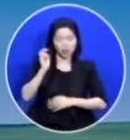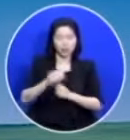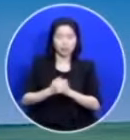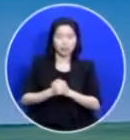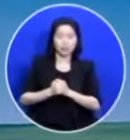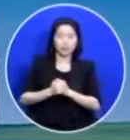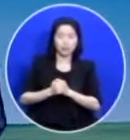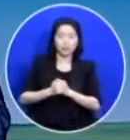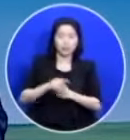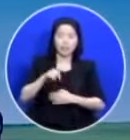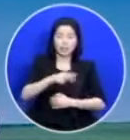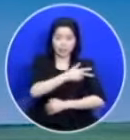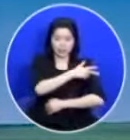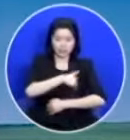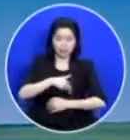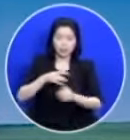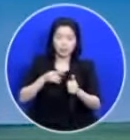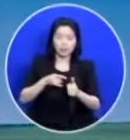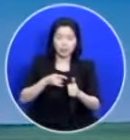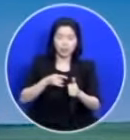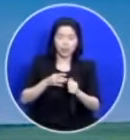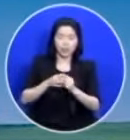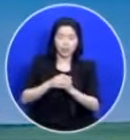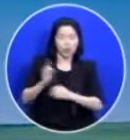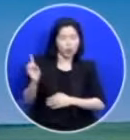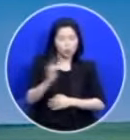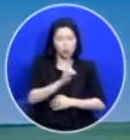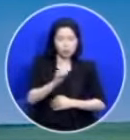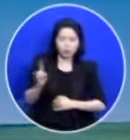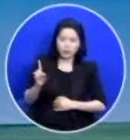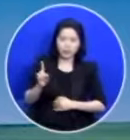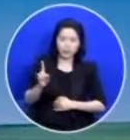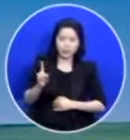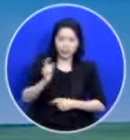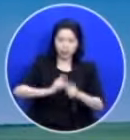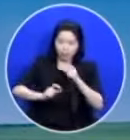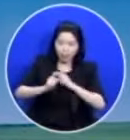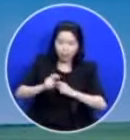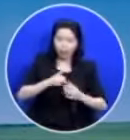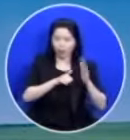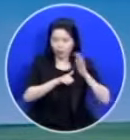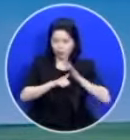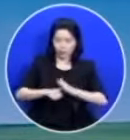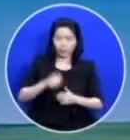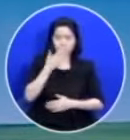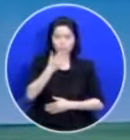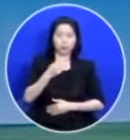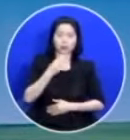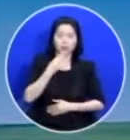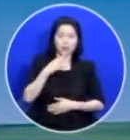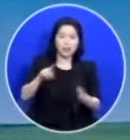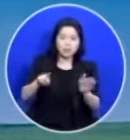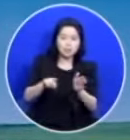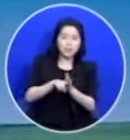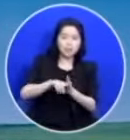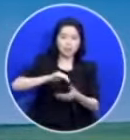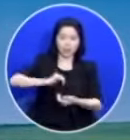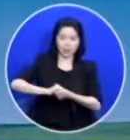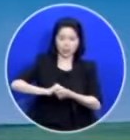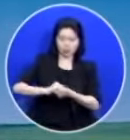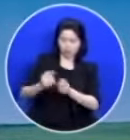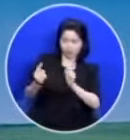오셨겠죠이 집사님에게 도무지 더는 견딜 수 없다는 믿음의 한계의